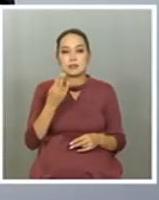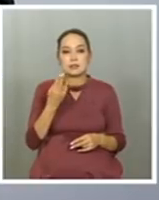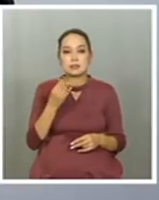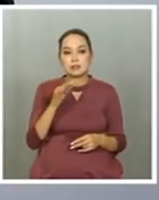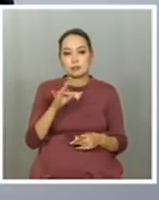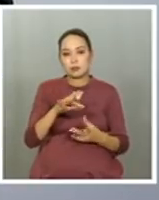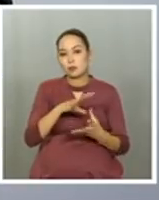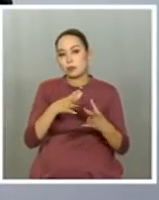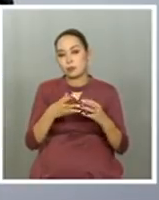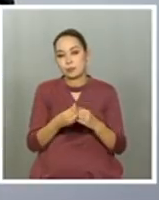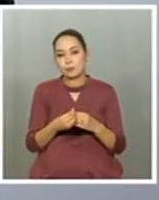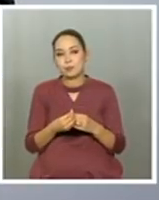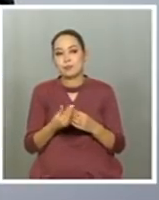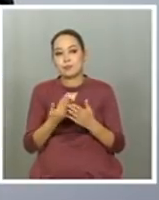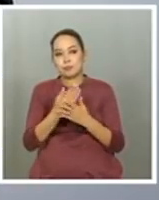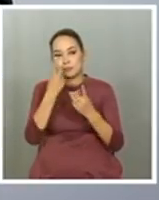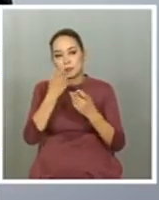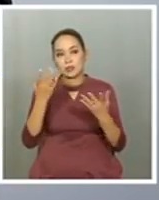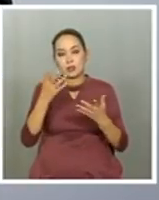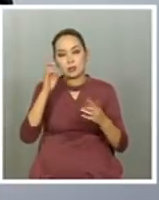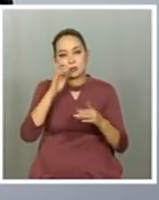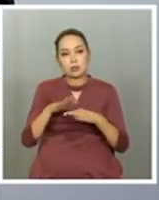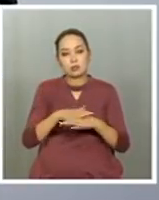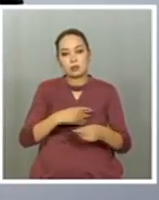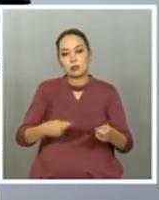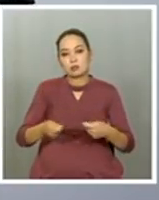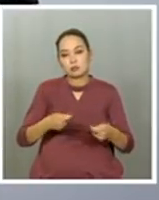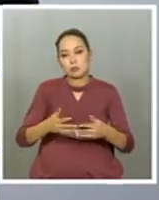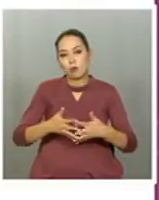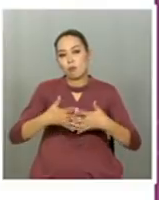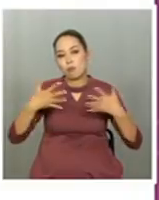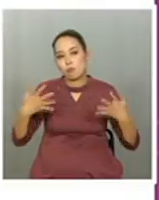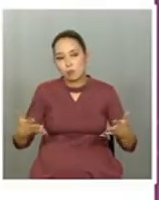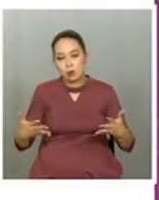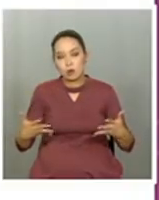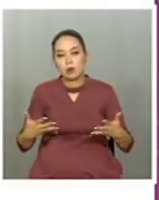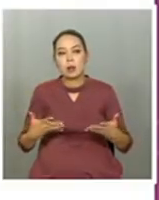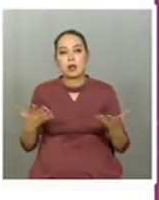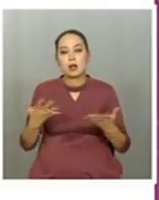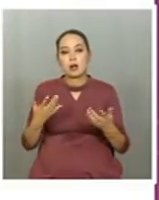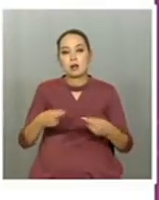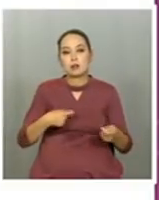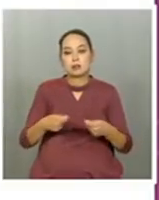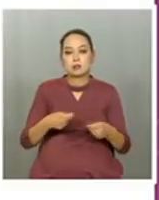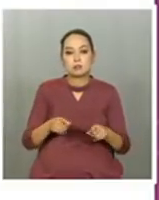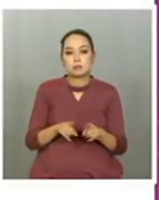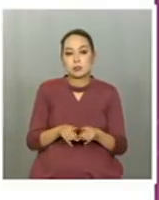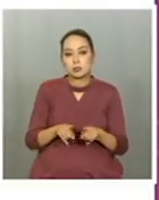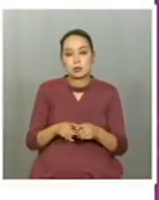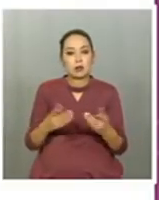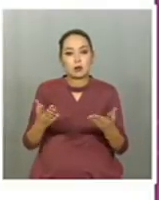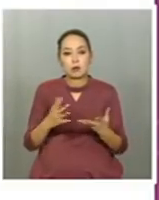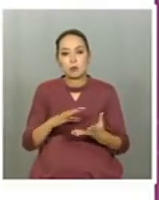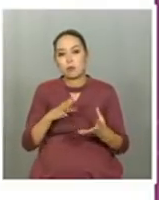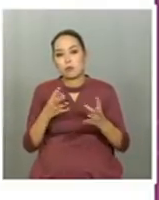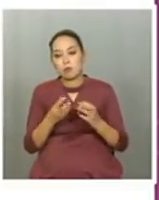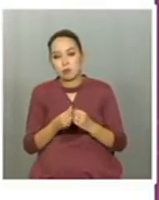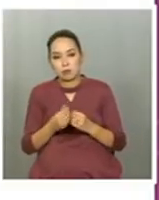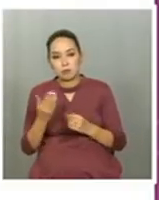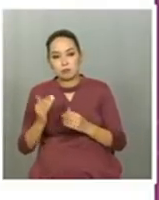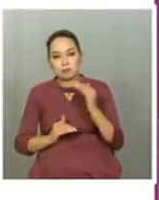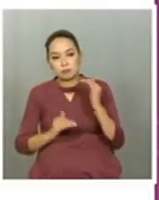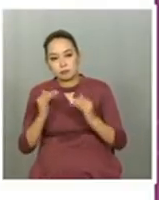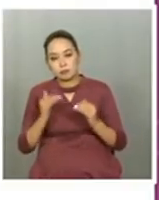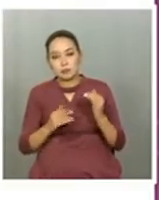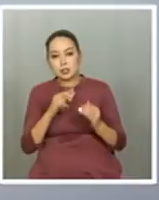көбірек сүйенеді. Яғни қай мемлекеттің экспорт үлесі жоғары болды, қай мемлекеттің импорт үлесі осындай деңгейде деген сияқты. Яғни